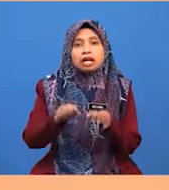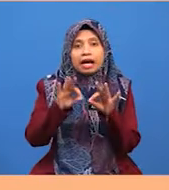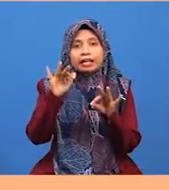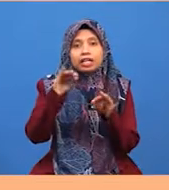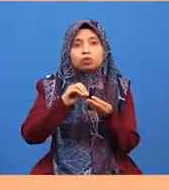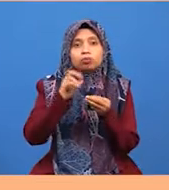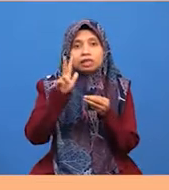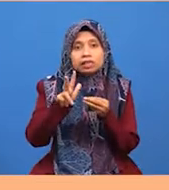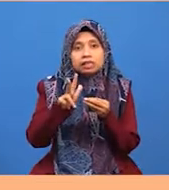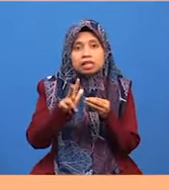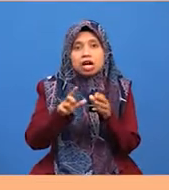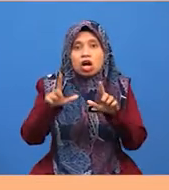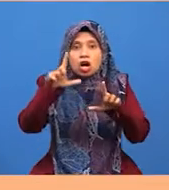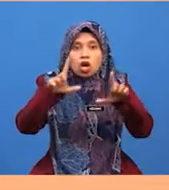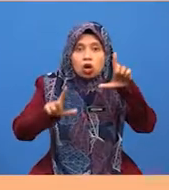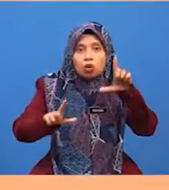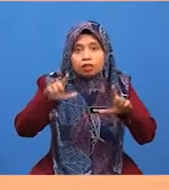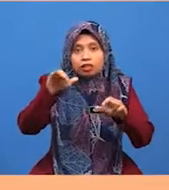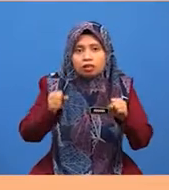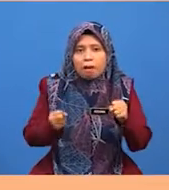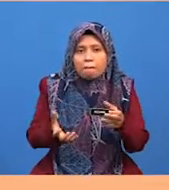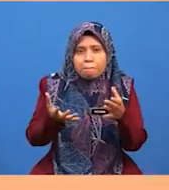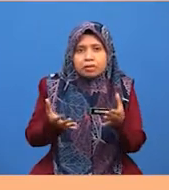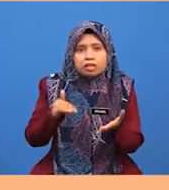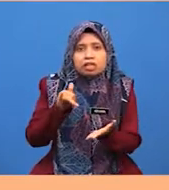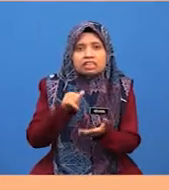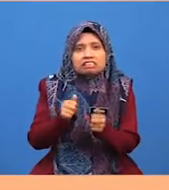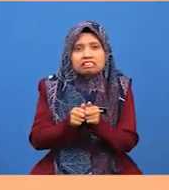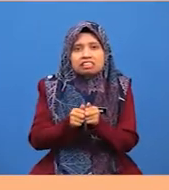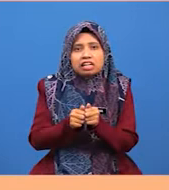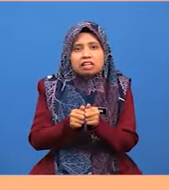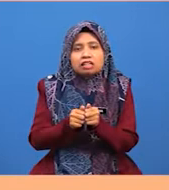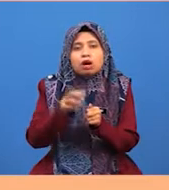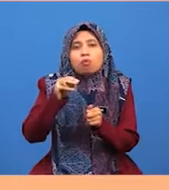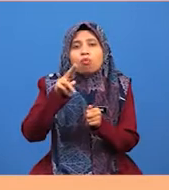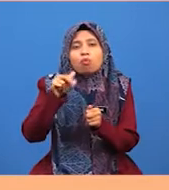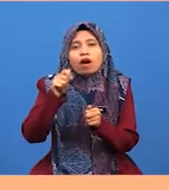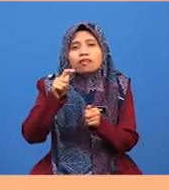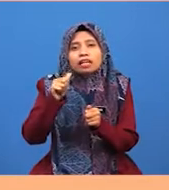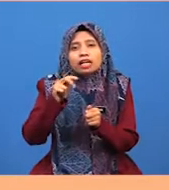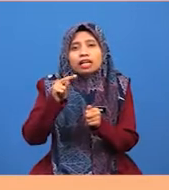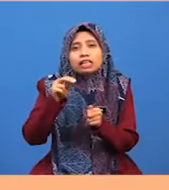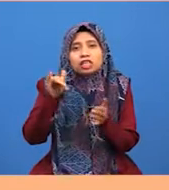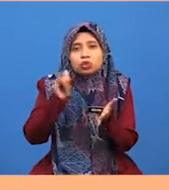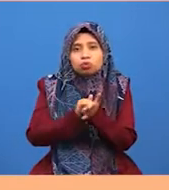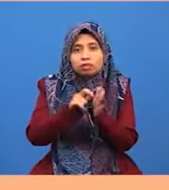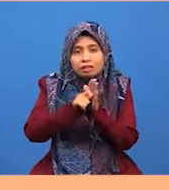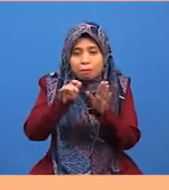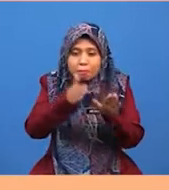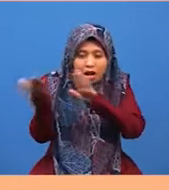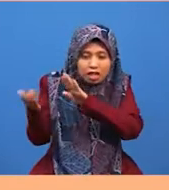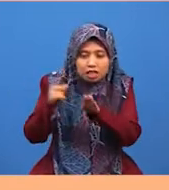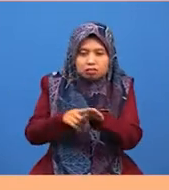Ayat yang ketiga, lori yang sarat dengan muatan itu terbalik di